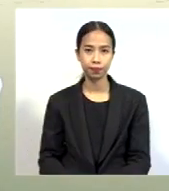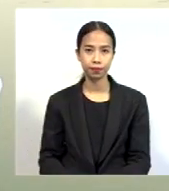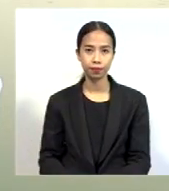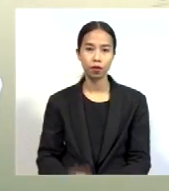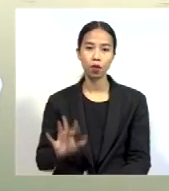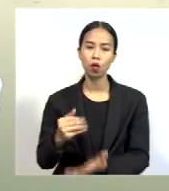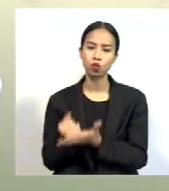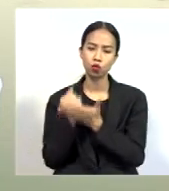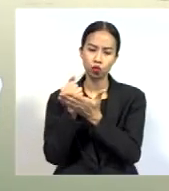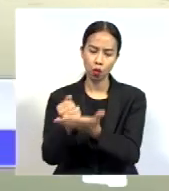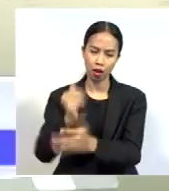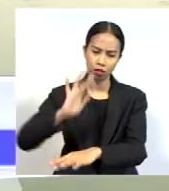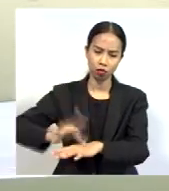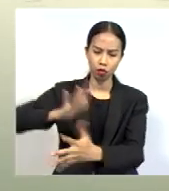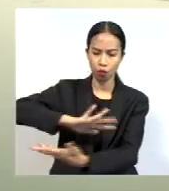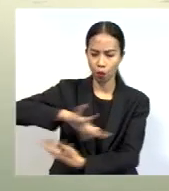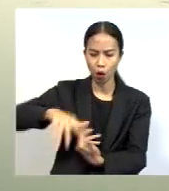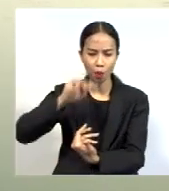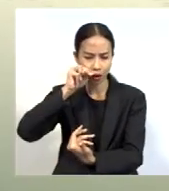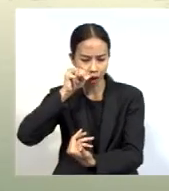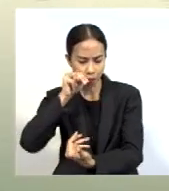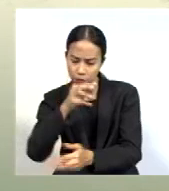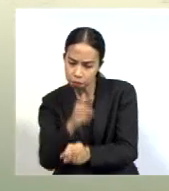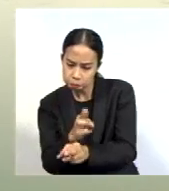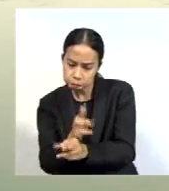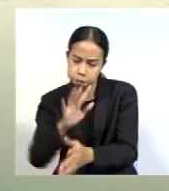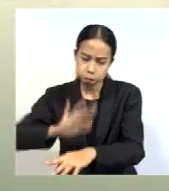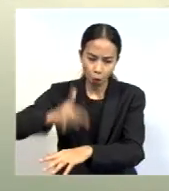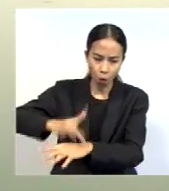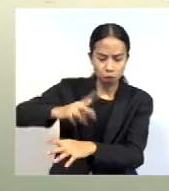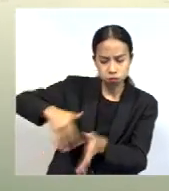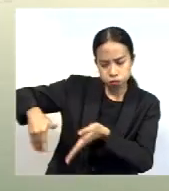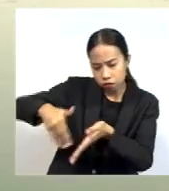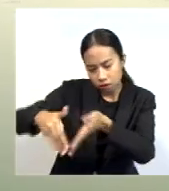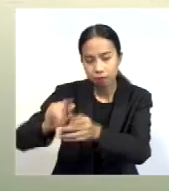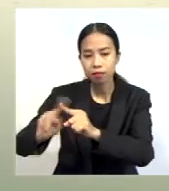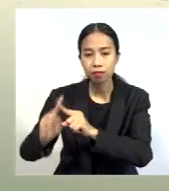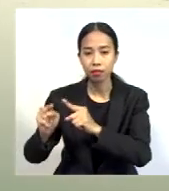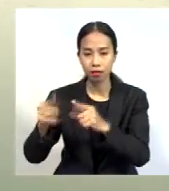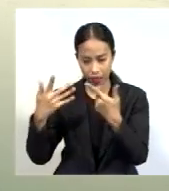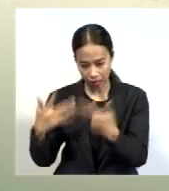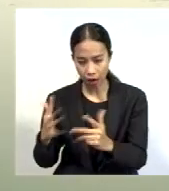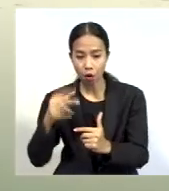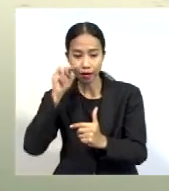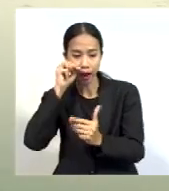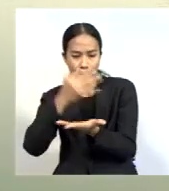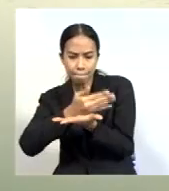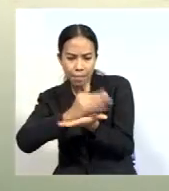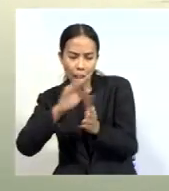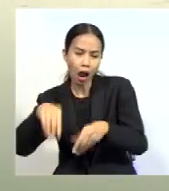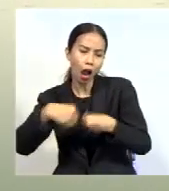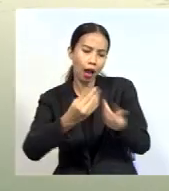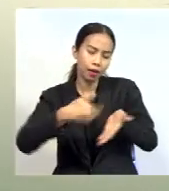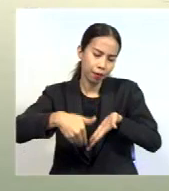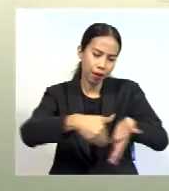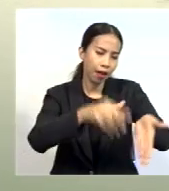เพื่อรักษาสิ่งแวดล้อมนะครับก็และรวมทั้งนะครับน้ำส่วนหนึ่งเนี่ยก็จะผันไปยังลุ่มน้ำเจ้าพระยานะครับทั้งในแ